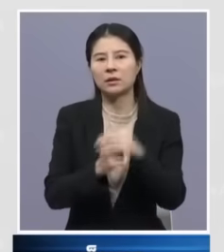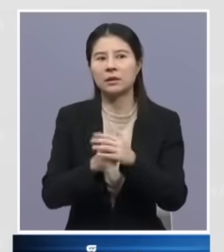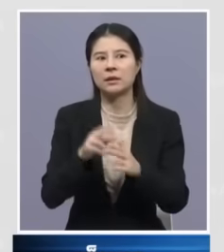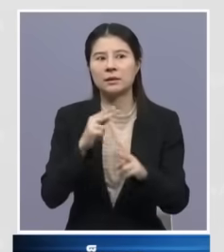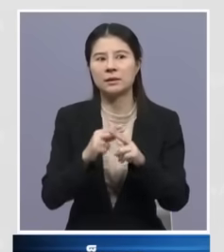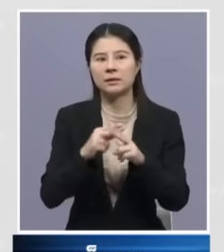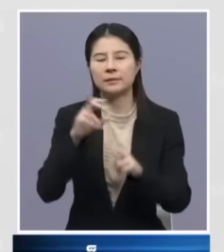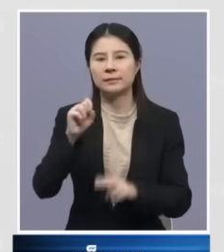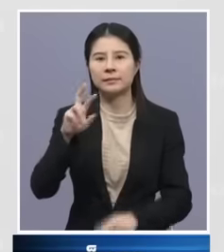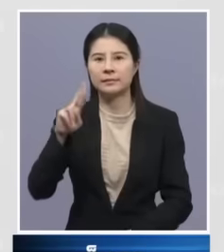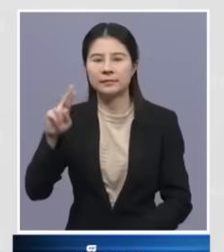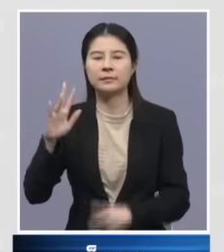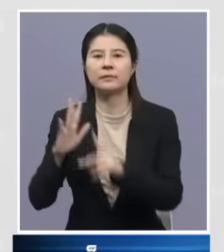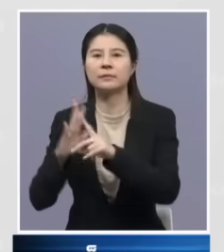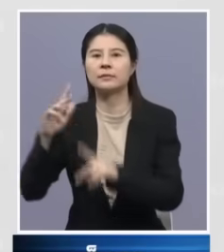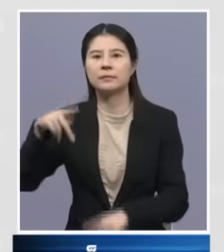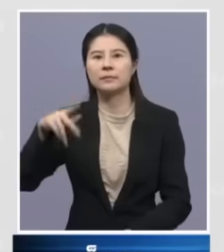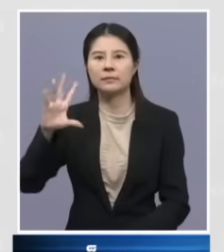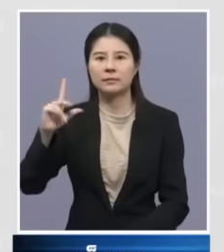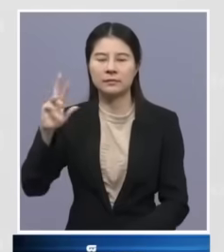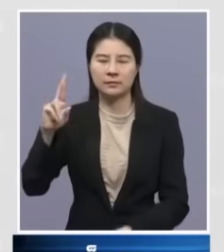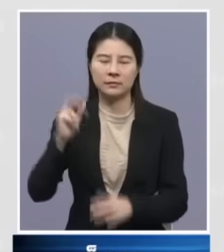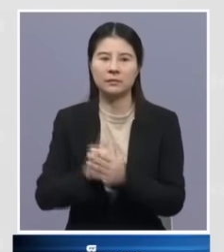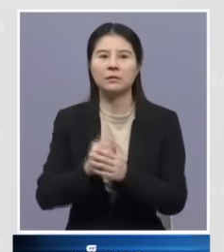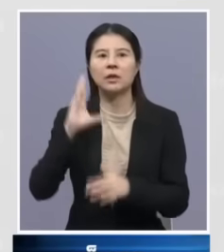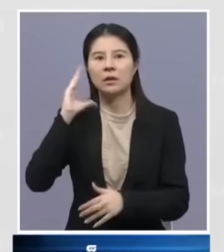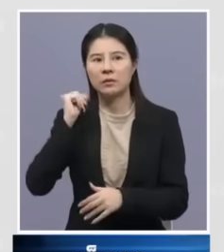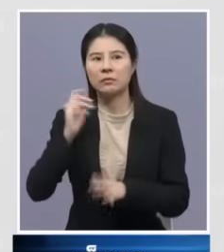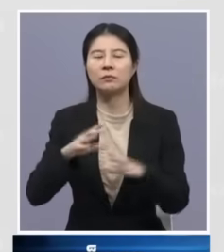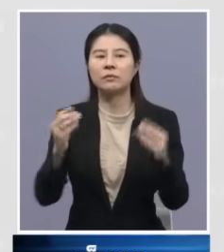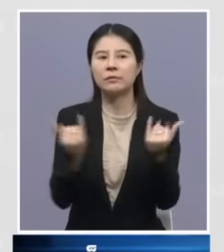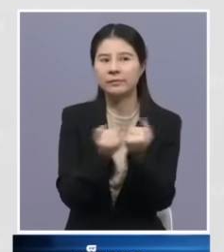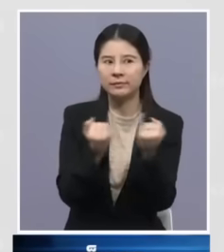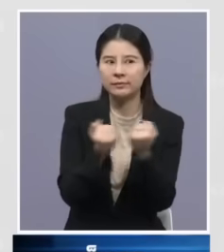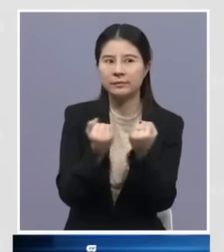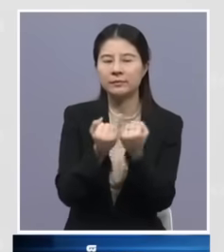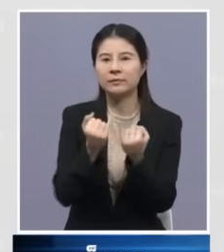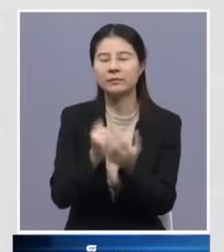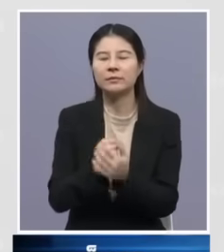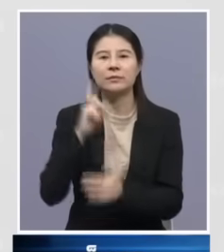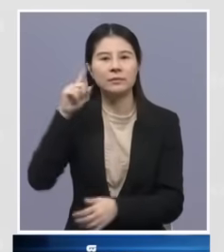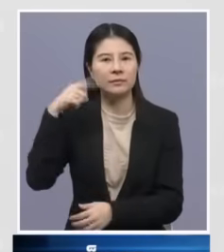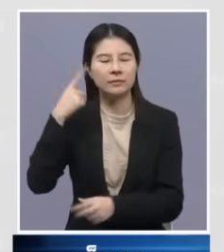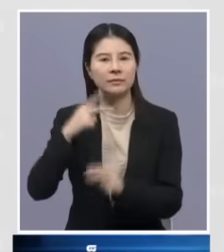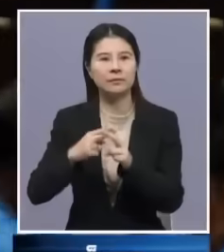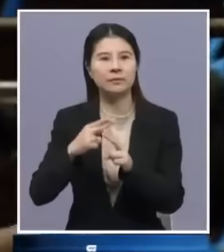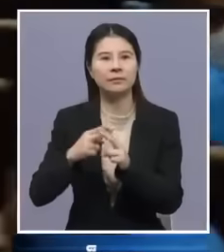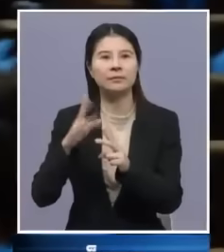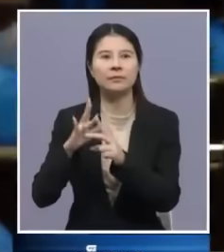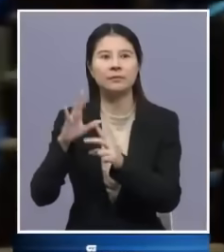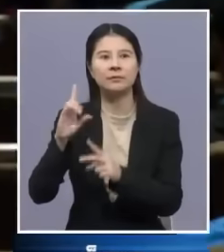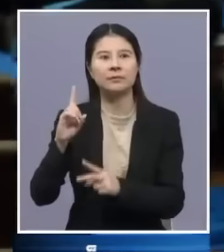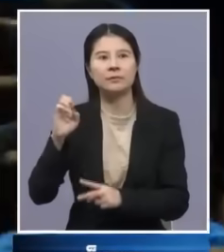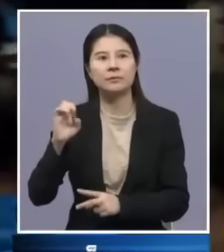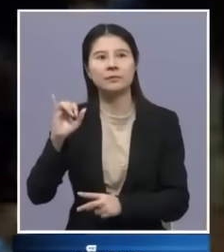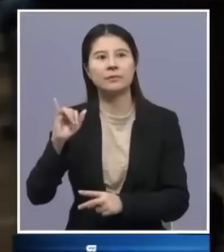ามณีบุตรชายของคุณนิพนธ์บุญญามณีผู้เป็นพ่อก็มีความสัมพันธ์ใกล้ชิดกับมาดามเดียและพร้อมสนับสนุนเต็มที่ด้วยน